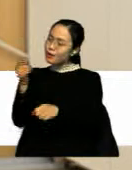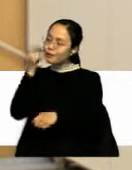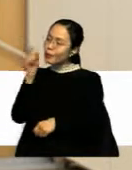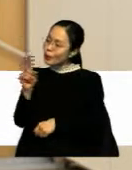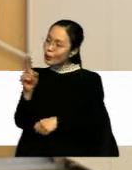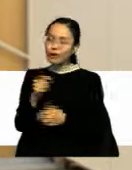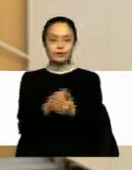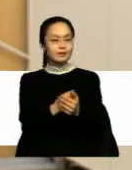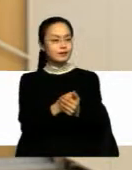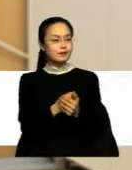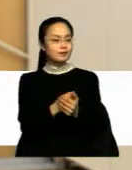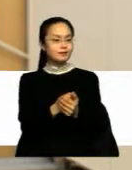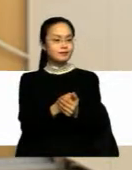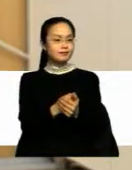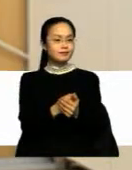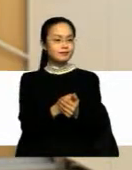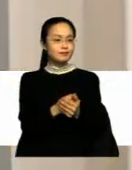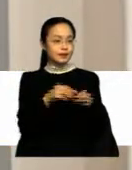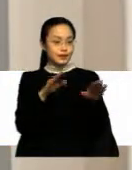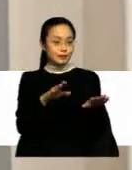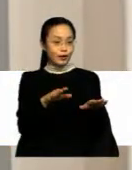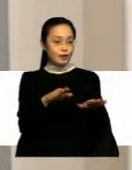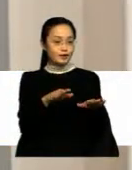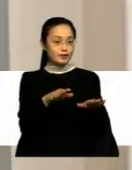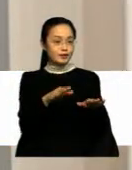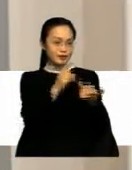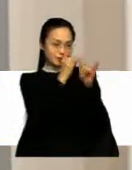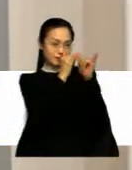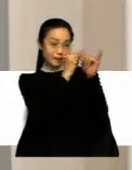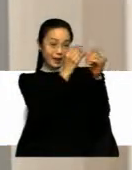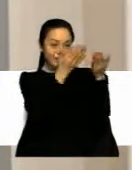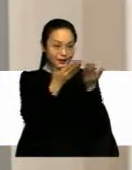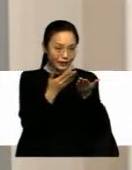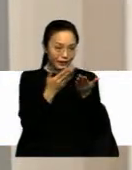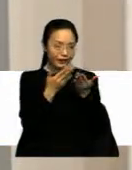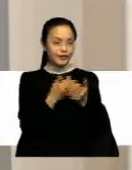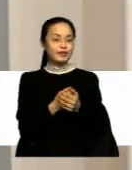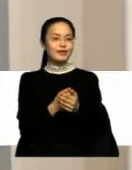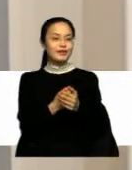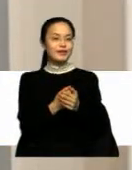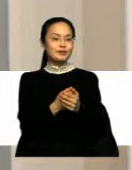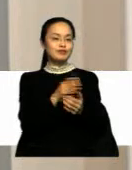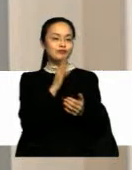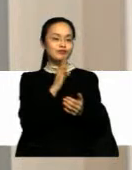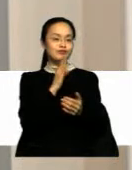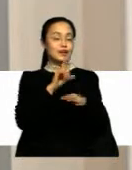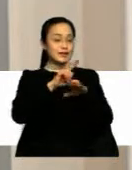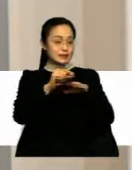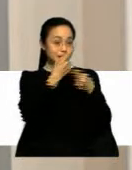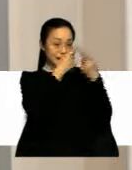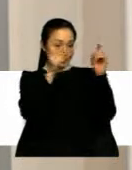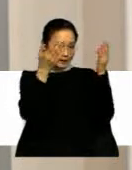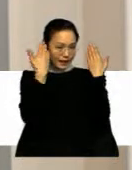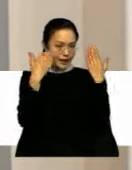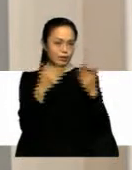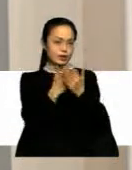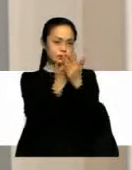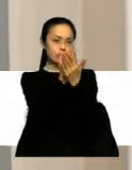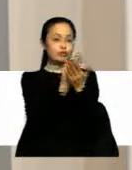부탁드립니다 어 이번 수사 원 어 지방대학 키 활성화에